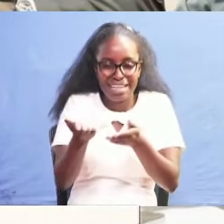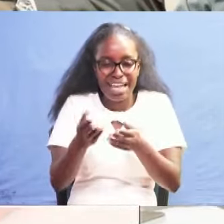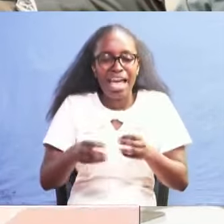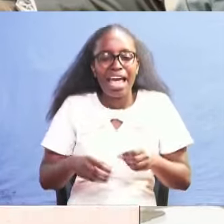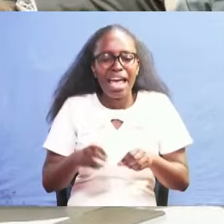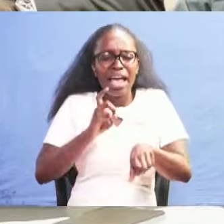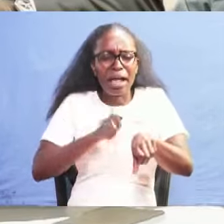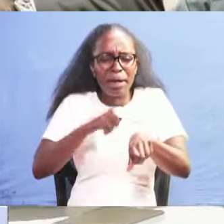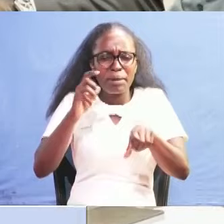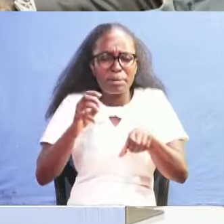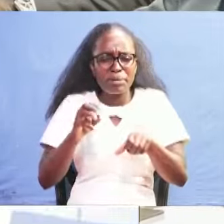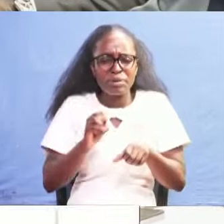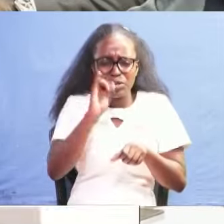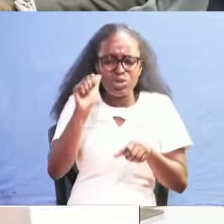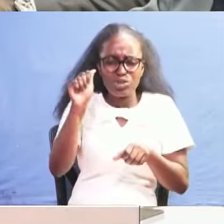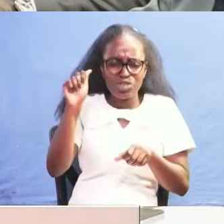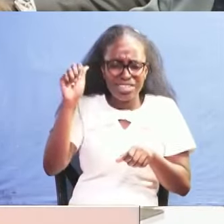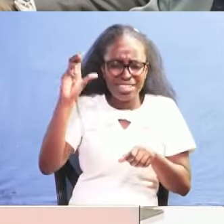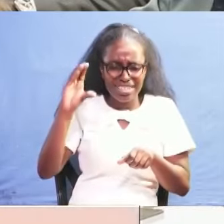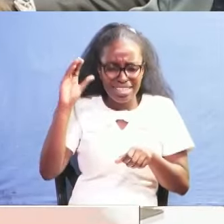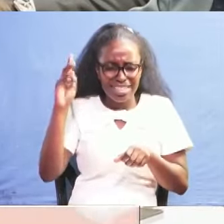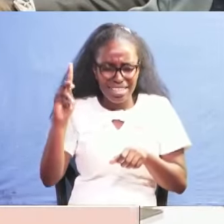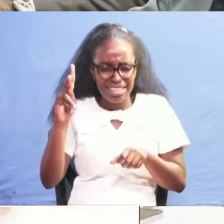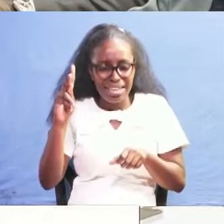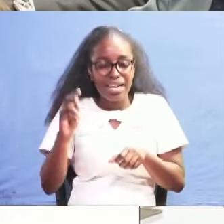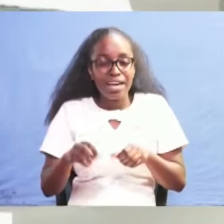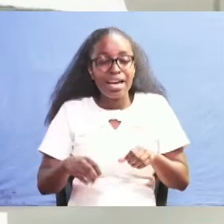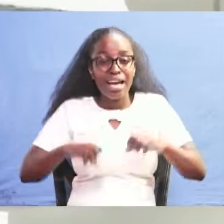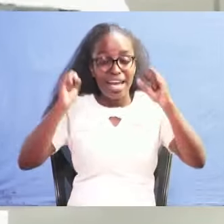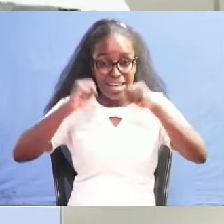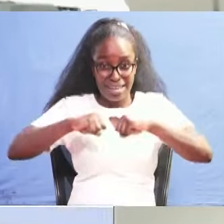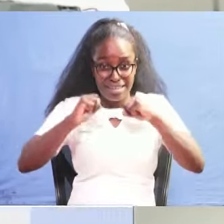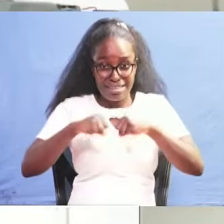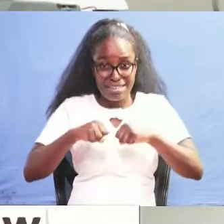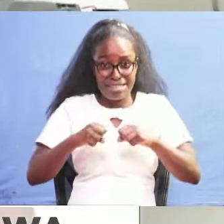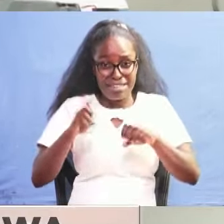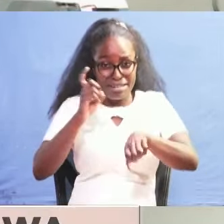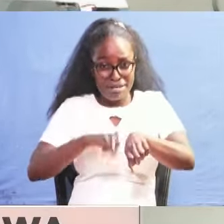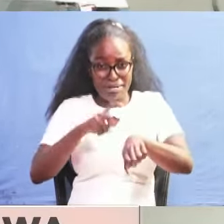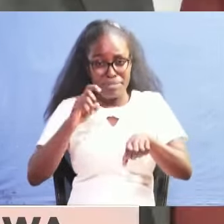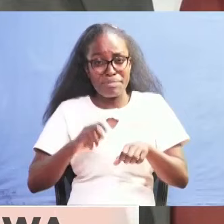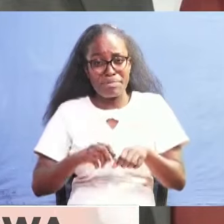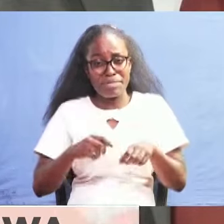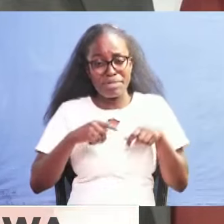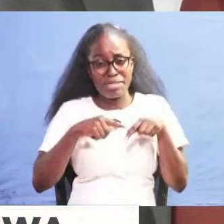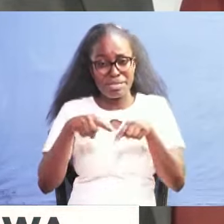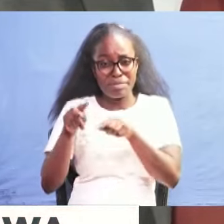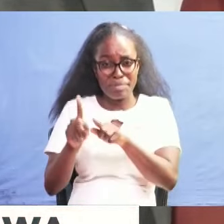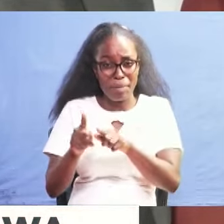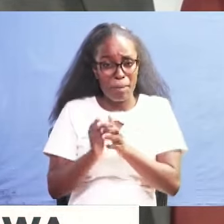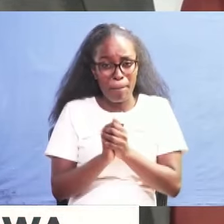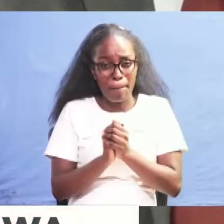Embu Jacob Buo, ambapo makubaliano yaliafikiwa ya kufunga barabara kuu ya Embu kuelekea Meru. Main